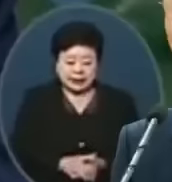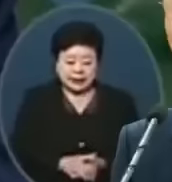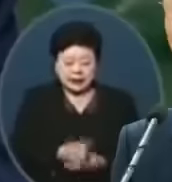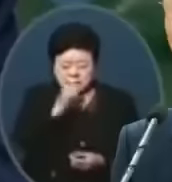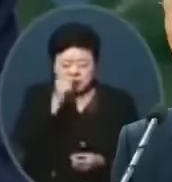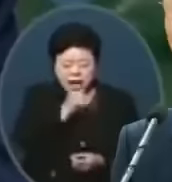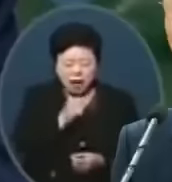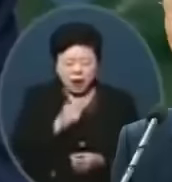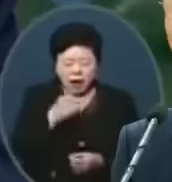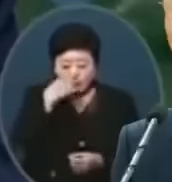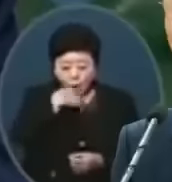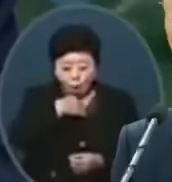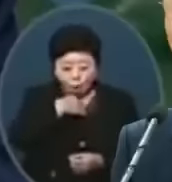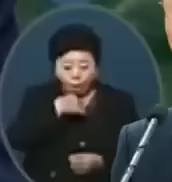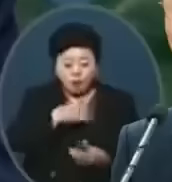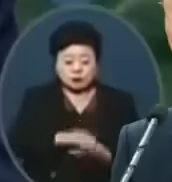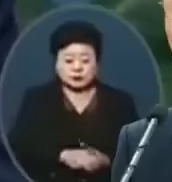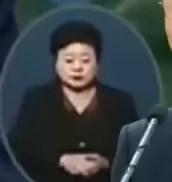선악과를 따먹은